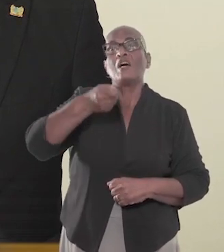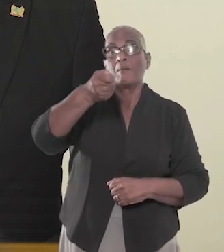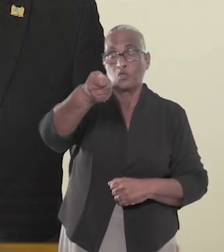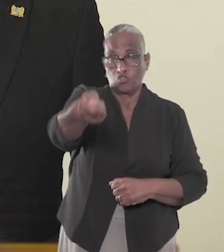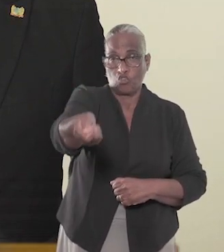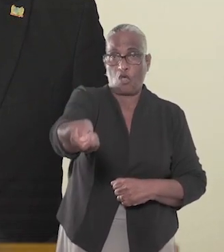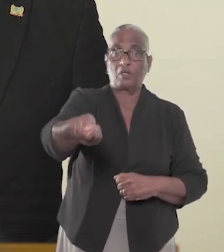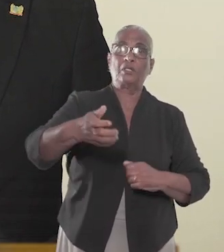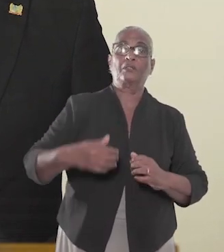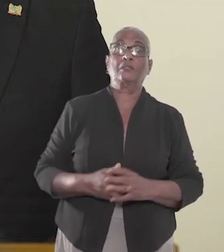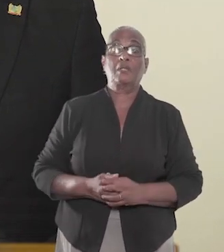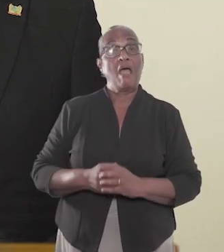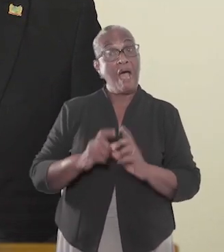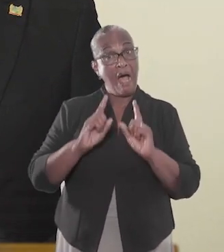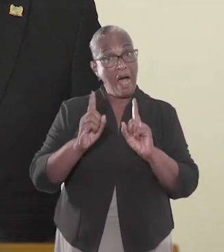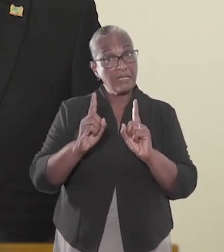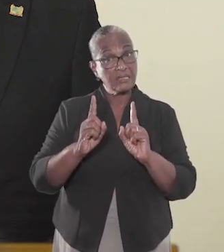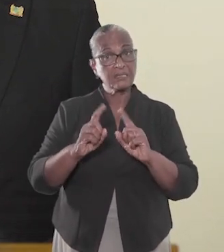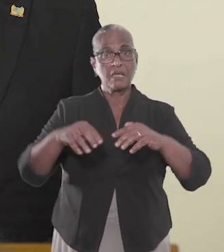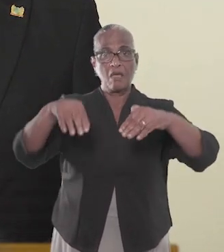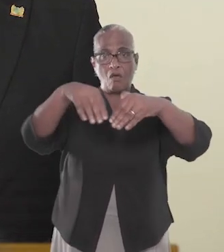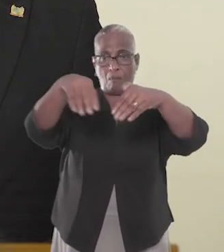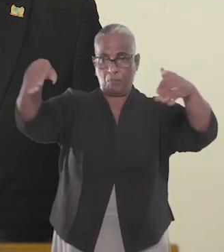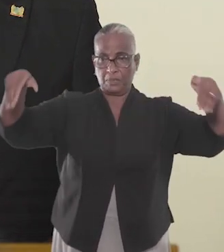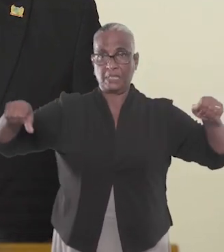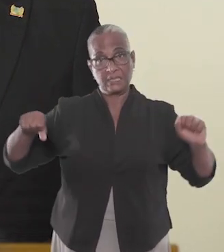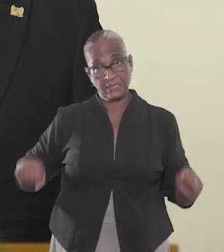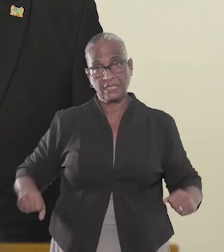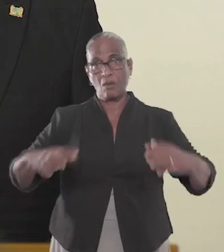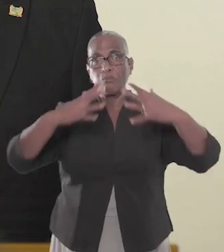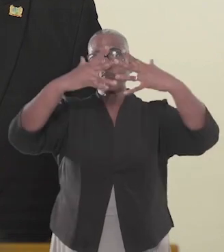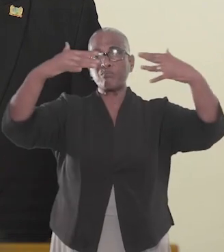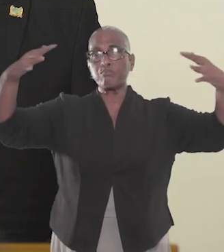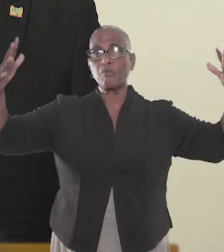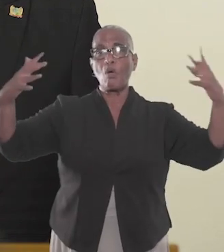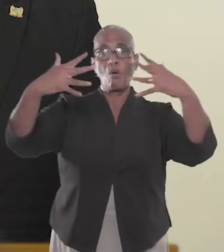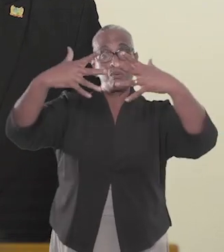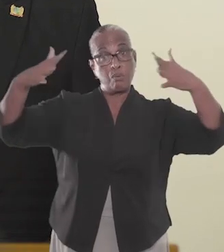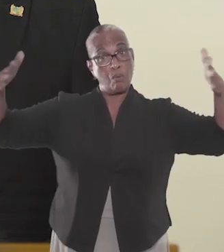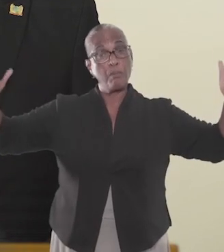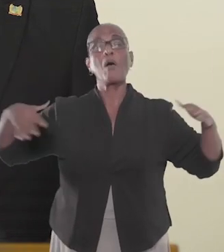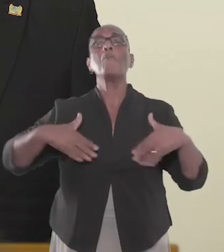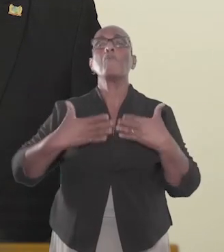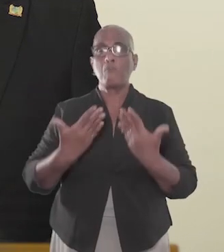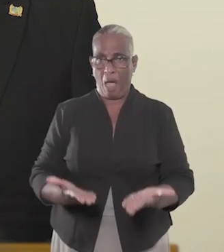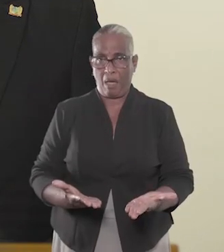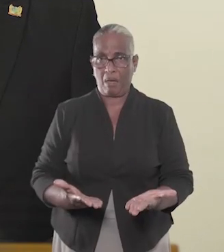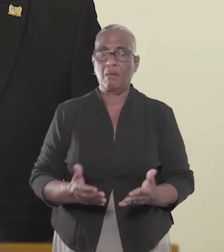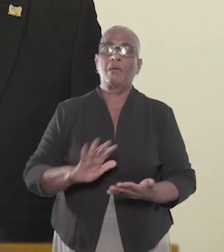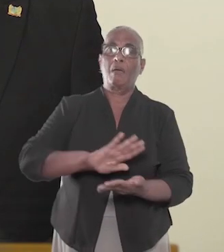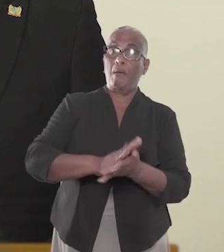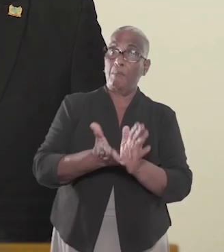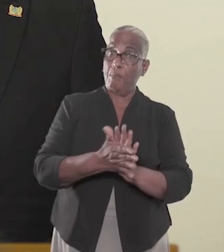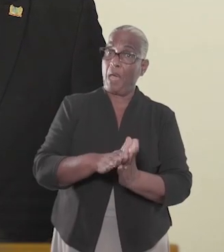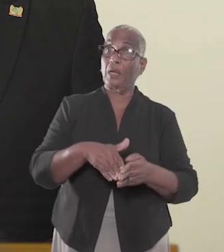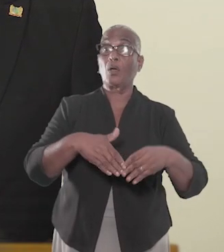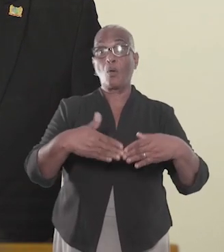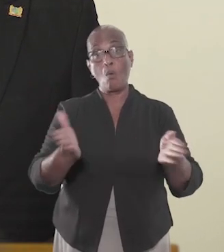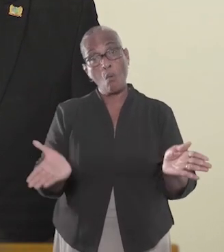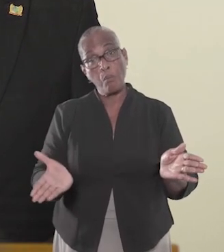bezorging open, tenzij zij beschikken over terrassen in de openlucht. Verder zijn opengesteld